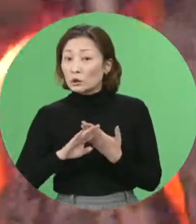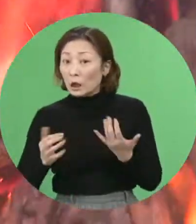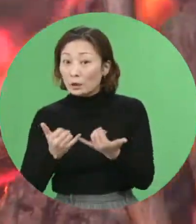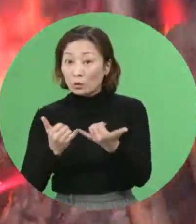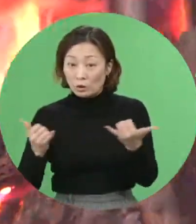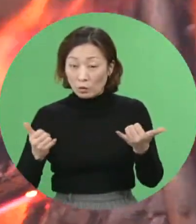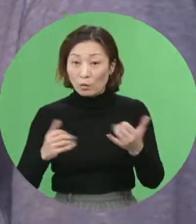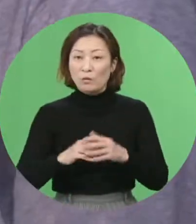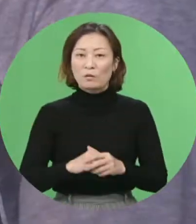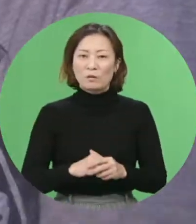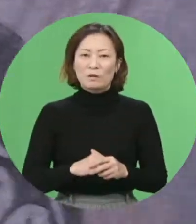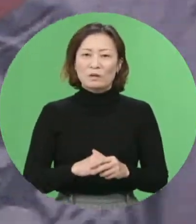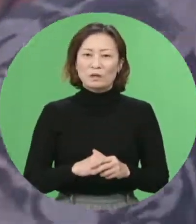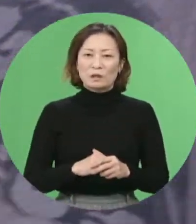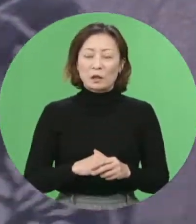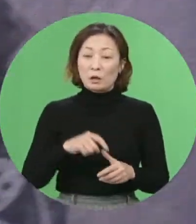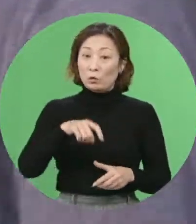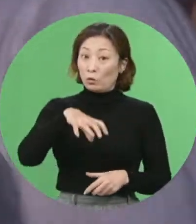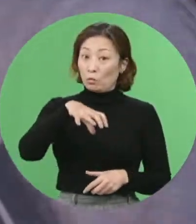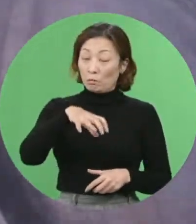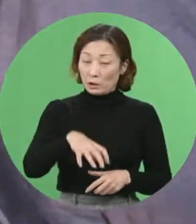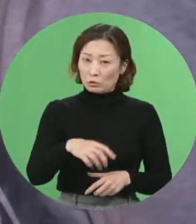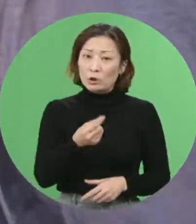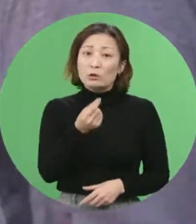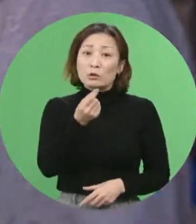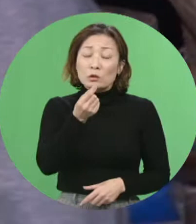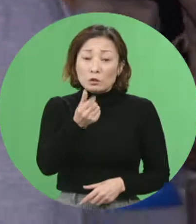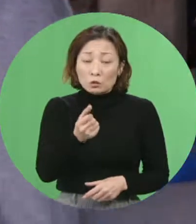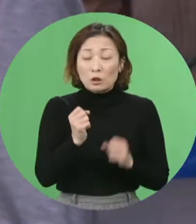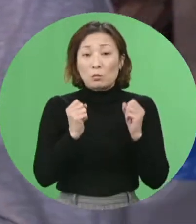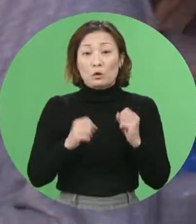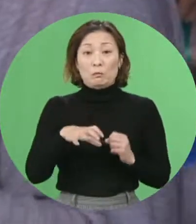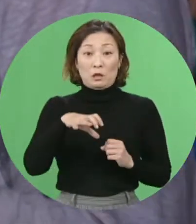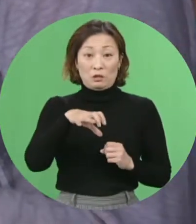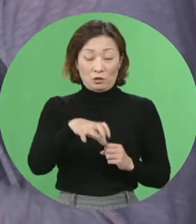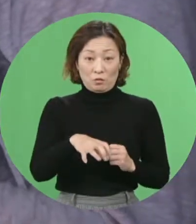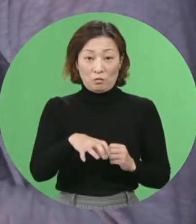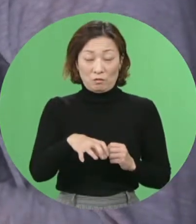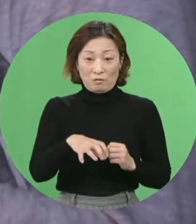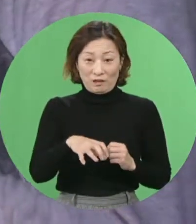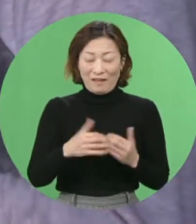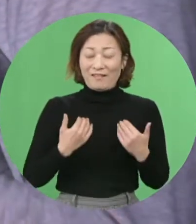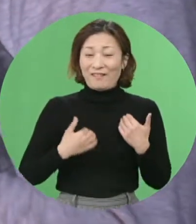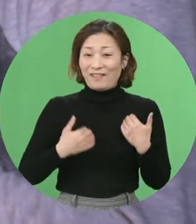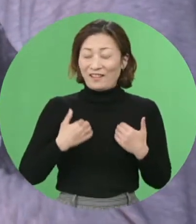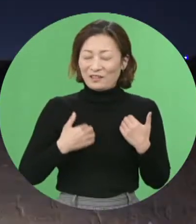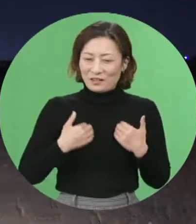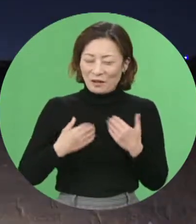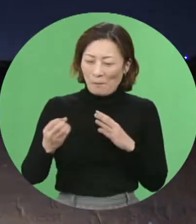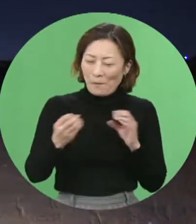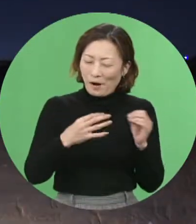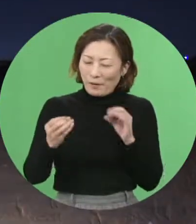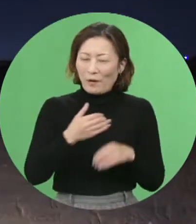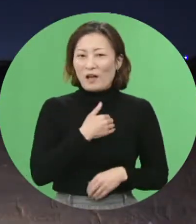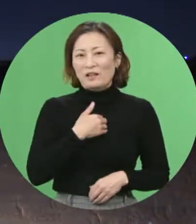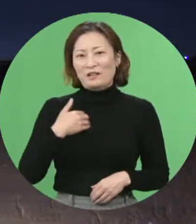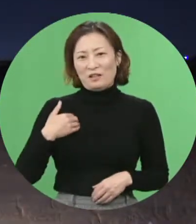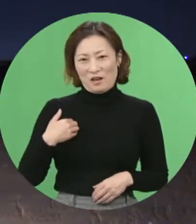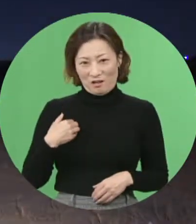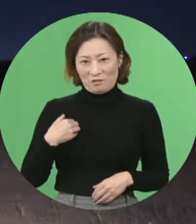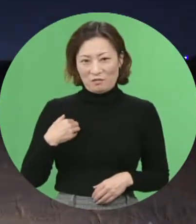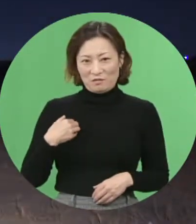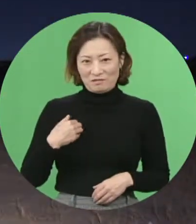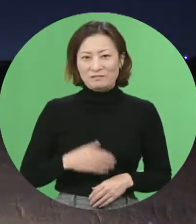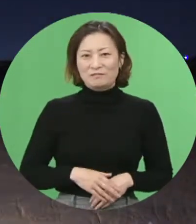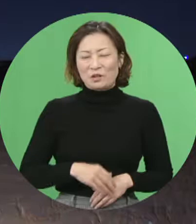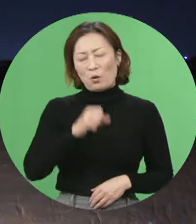たちが、ここで一時的にでも居場所として和気あいあいと入れる場所ができたっ